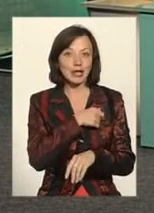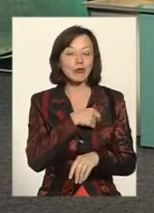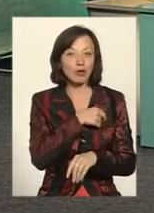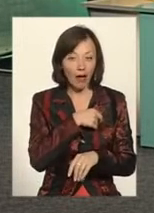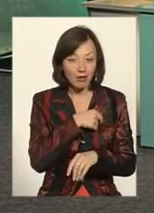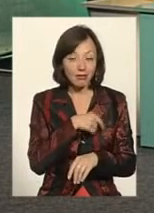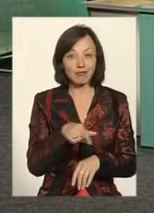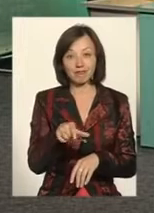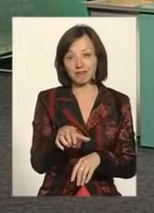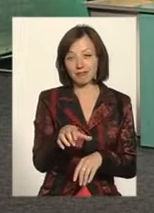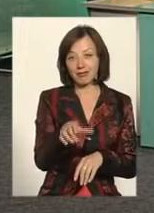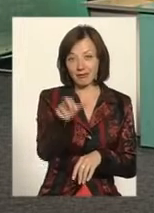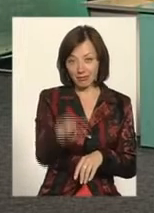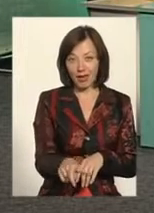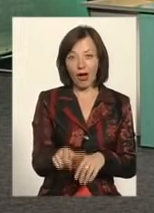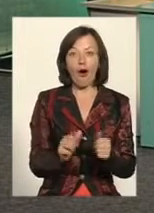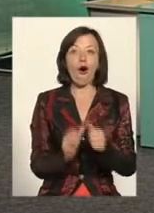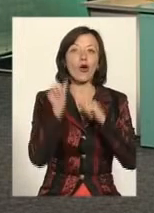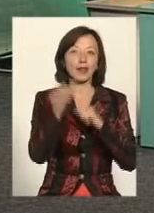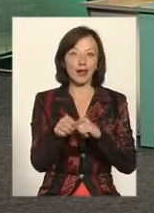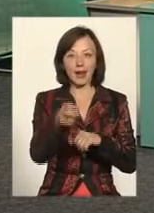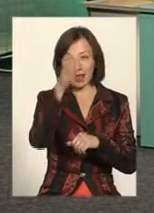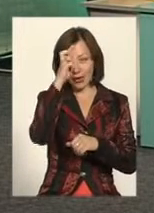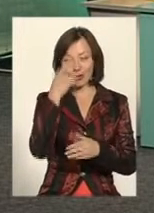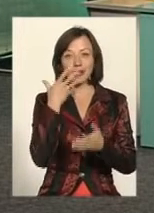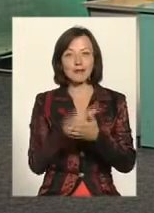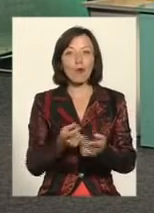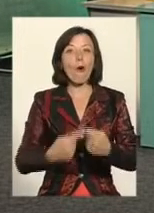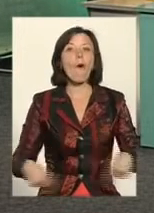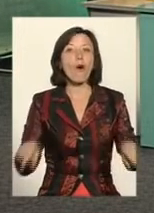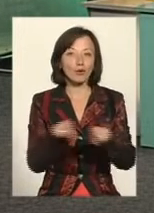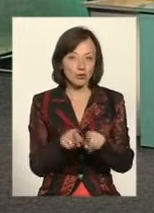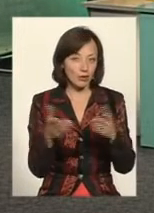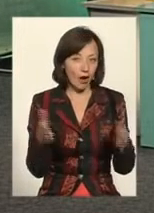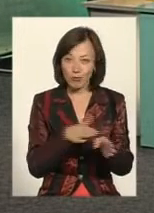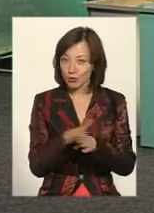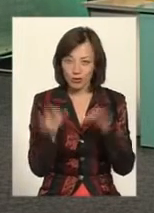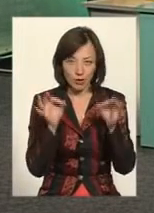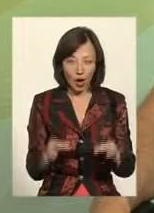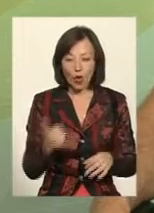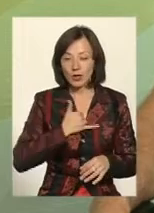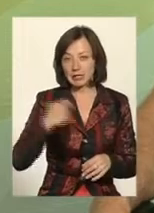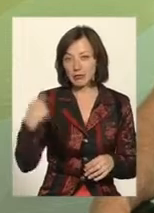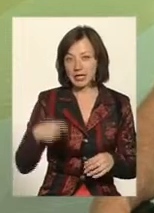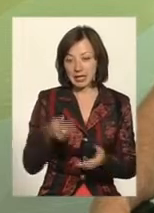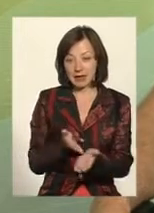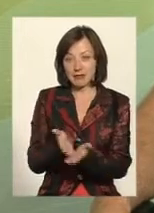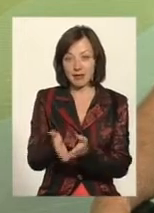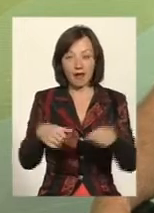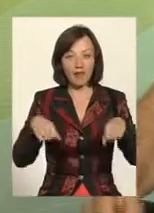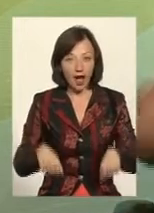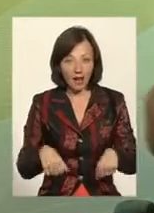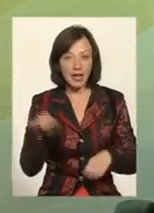мажоритарщик, це там удільний князьок на своєму округу. Абсолютно. І в нас президентська гілка влади